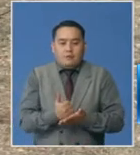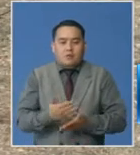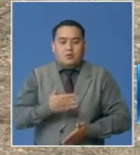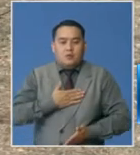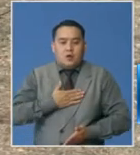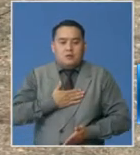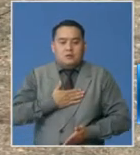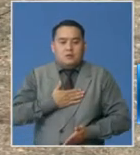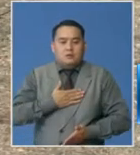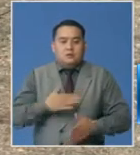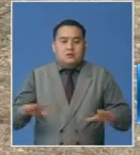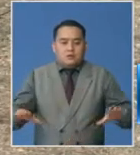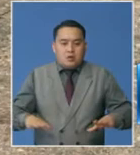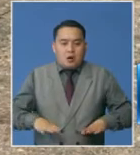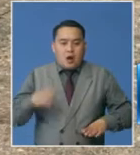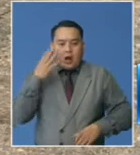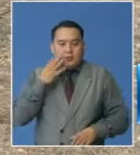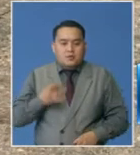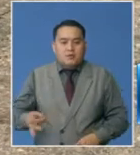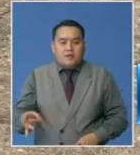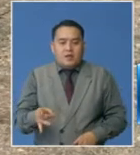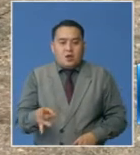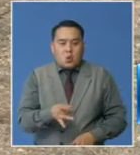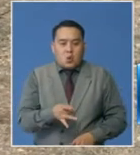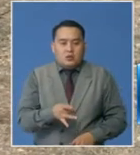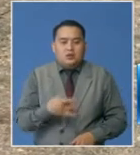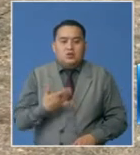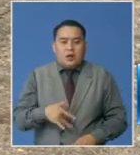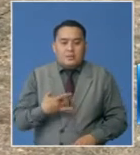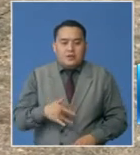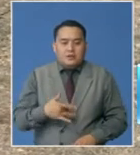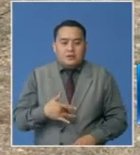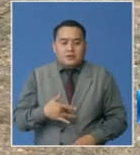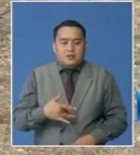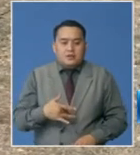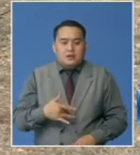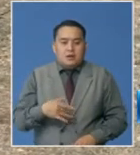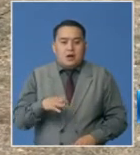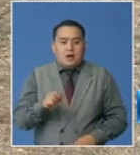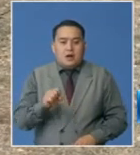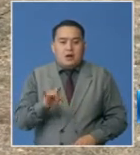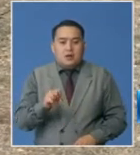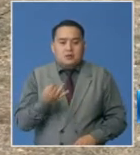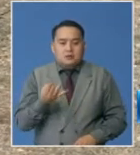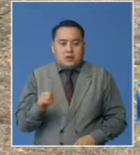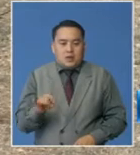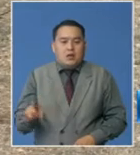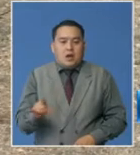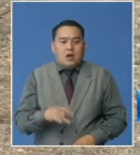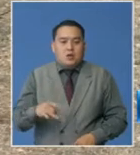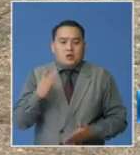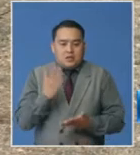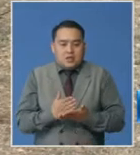скакуны с алматинского региона, это Жамбылский и Карасайский районы,